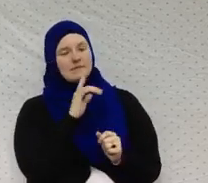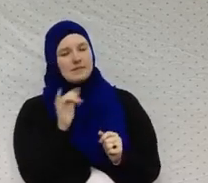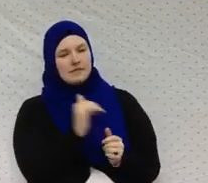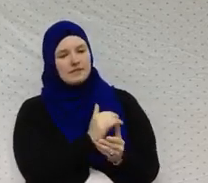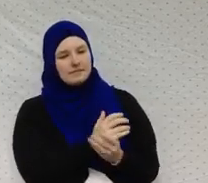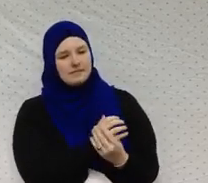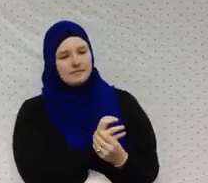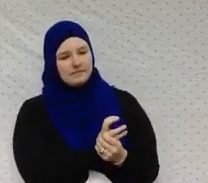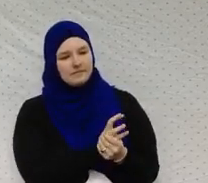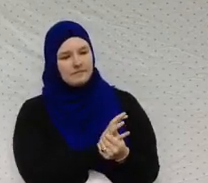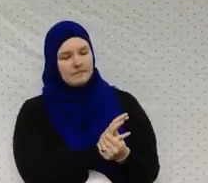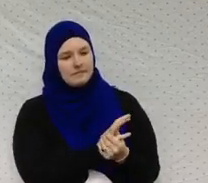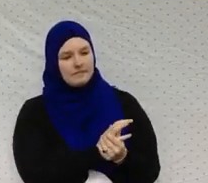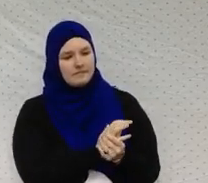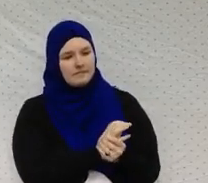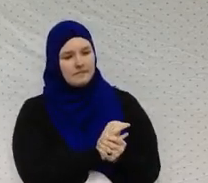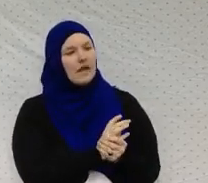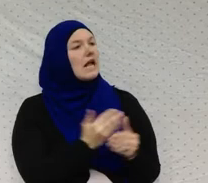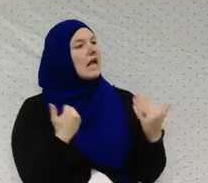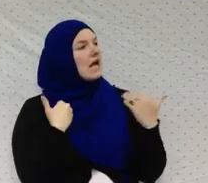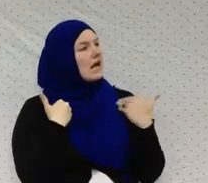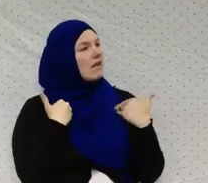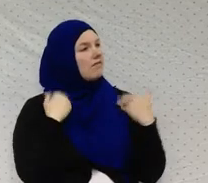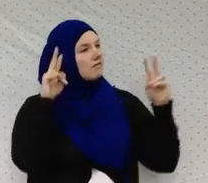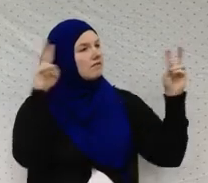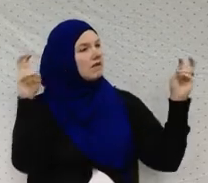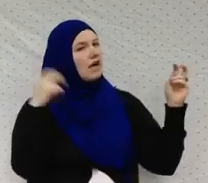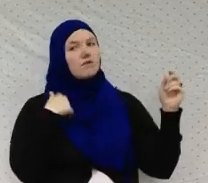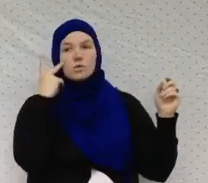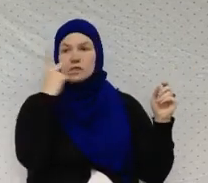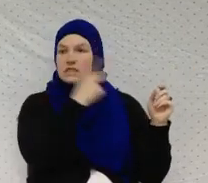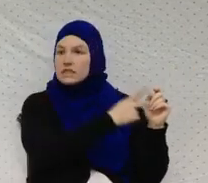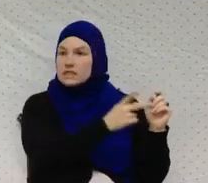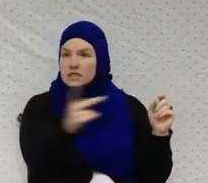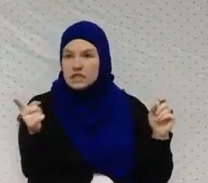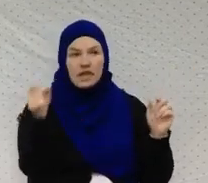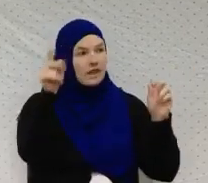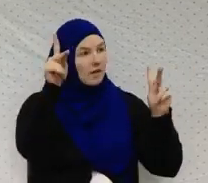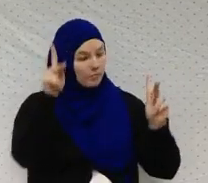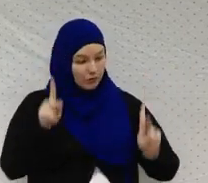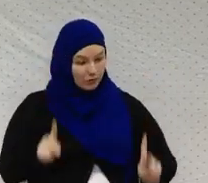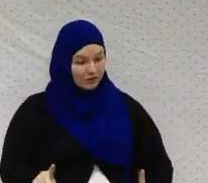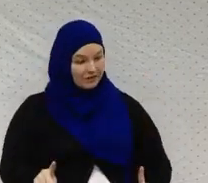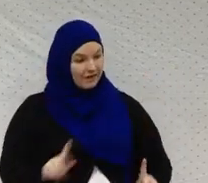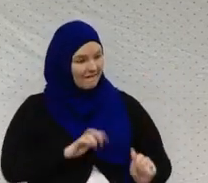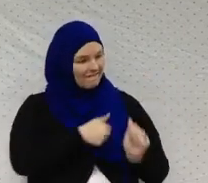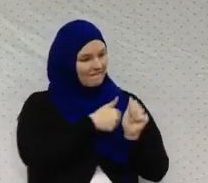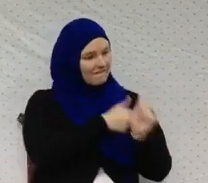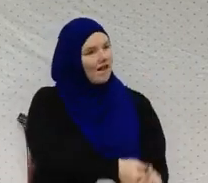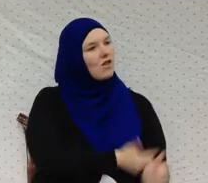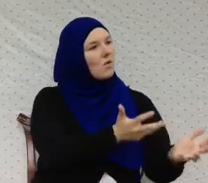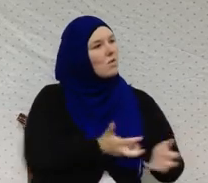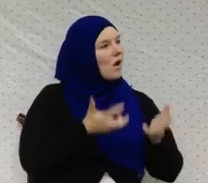اتَّخَذَ إِلَاهَهُ هَوَاهُ. Have you seen to the one who has taken his